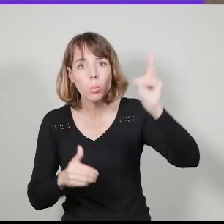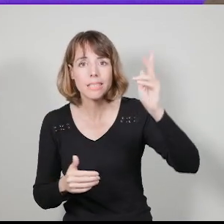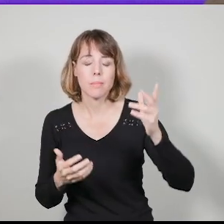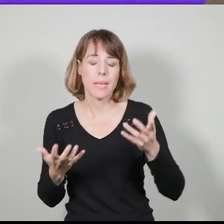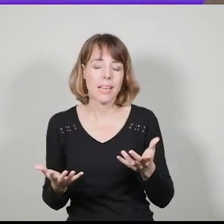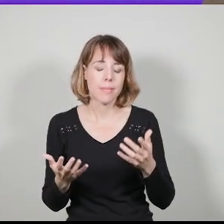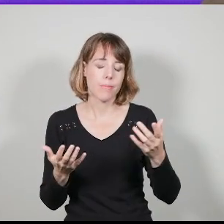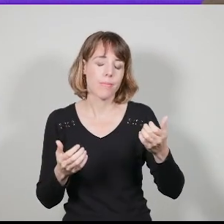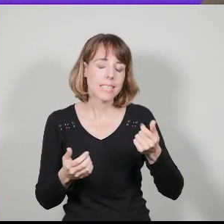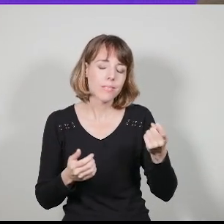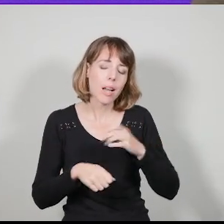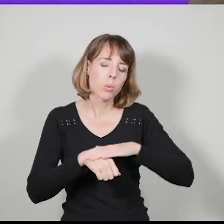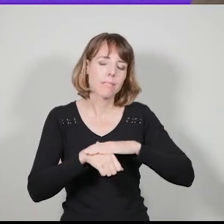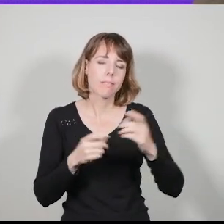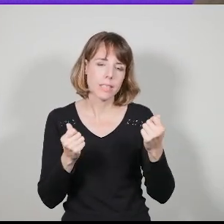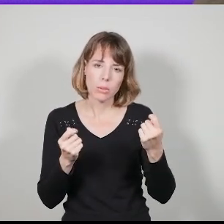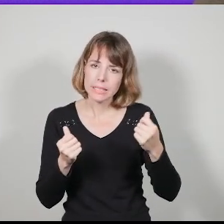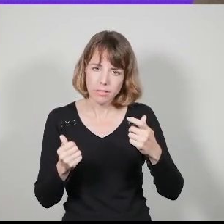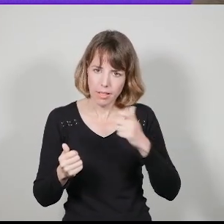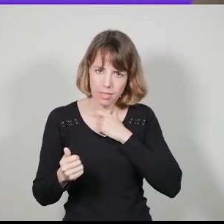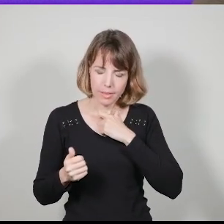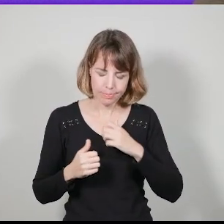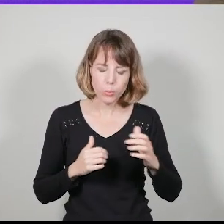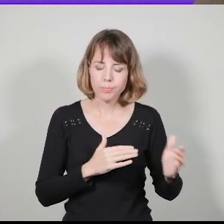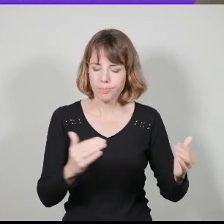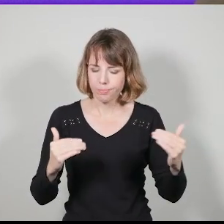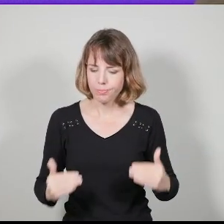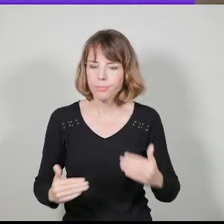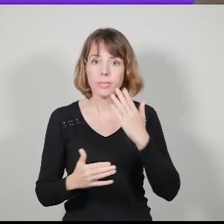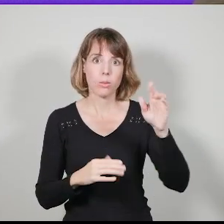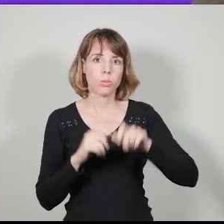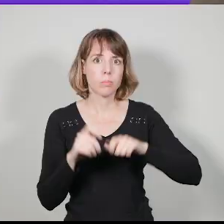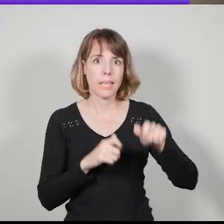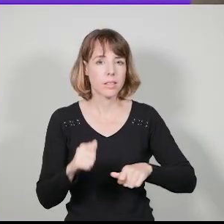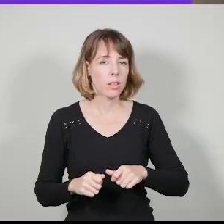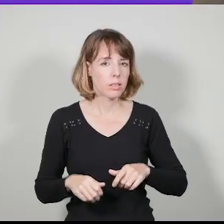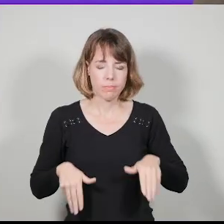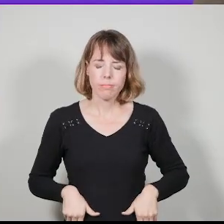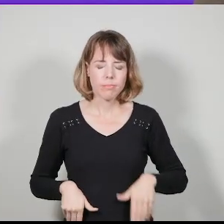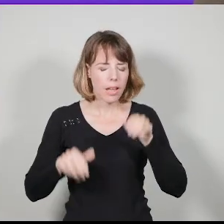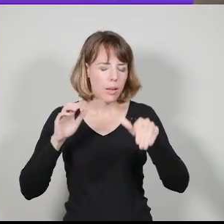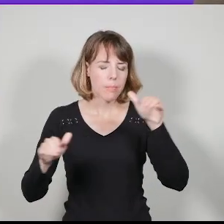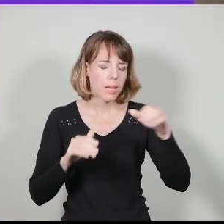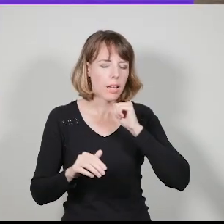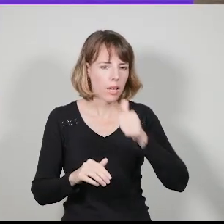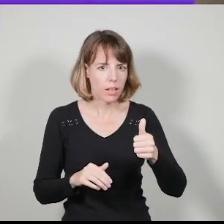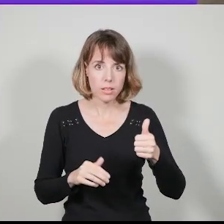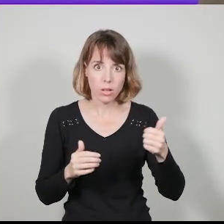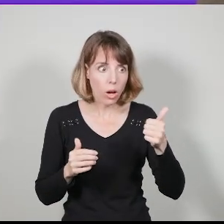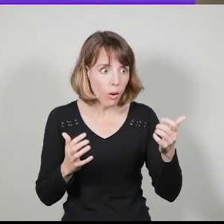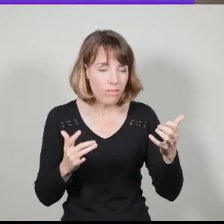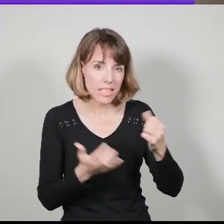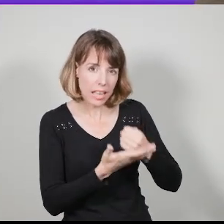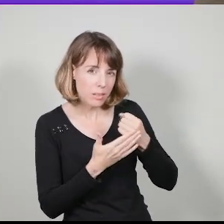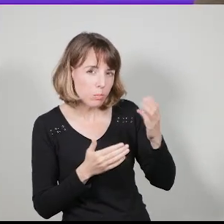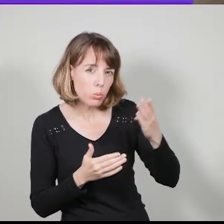sous-satisfaction. Ensuite, il y a ceux qui n'en mobilisent pas. Est-ce qu'ils sont satisfaits de la situation? Est-ce qu'ils aimeraient en mobiliser? Et